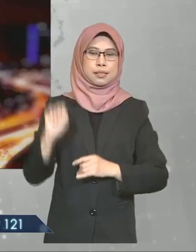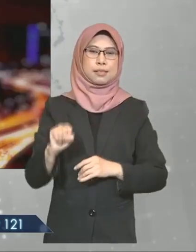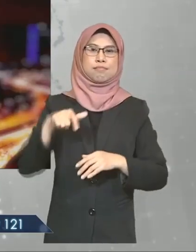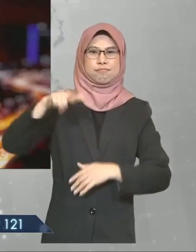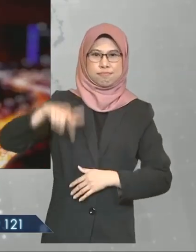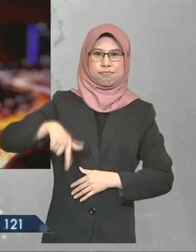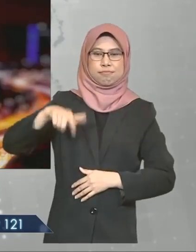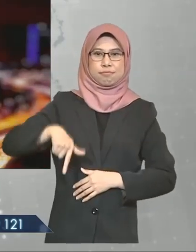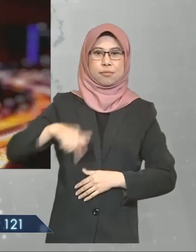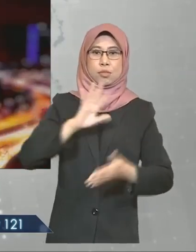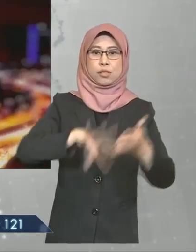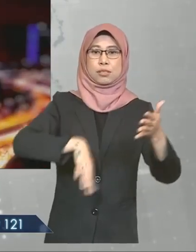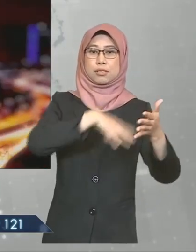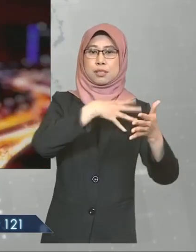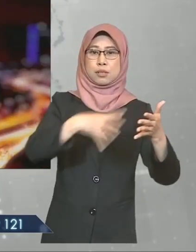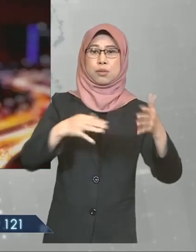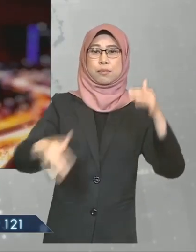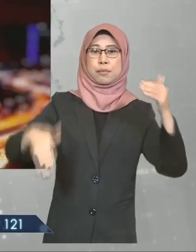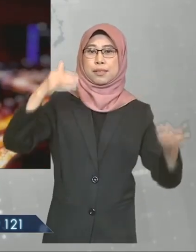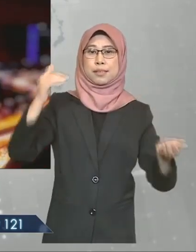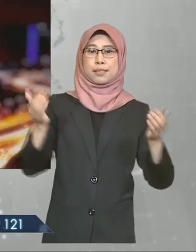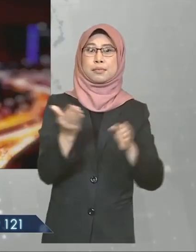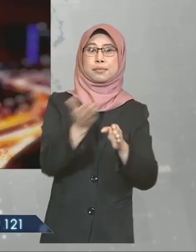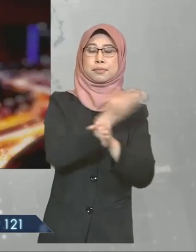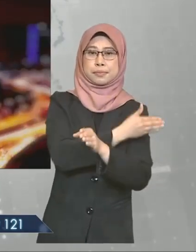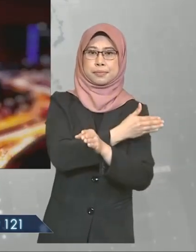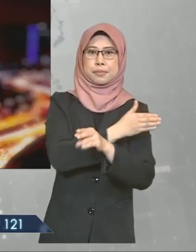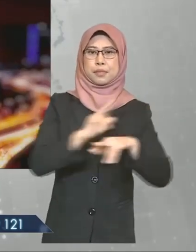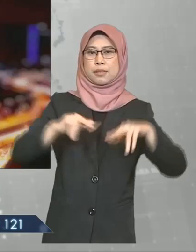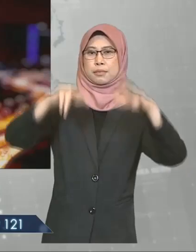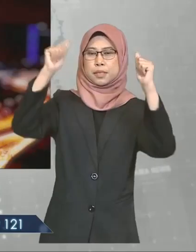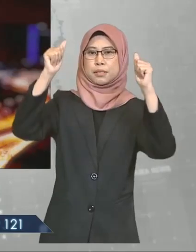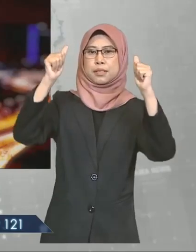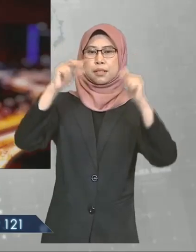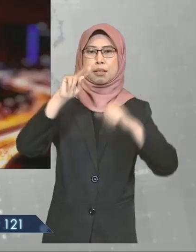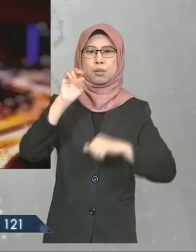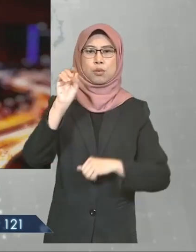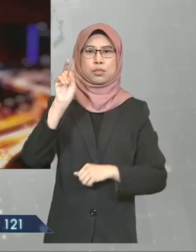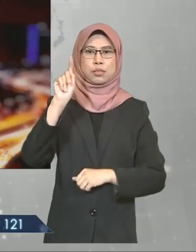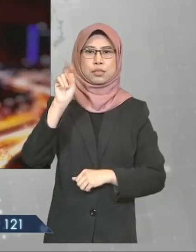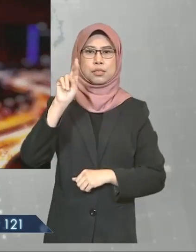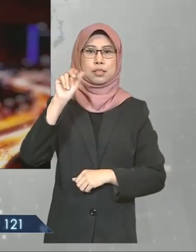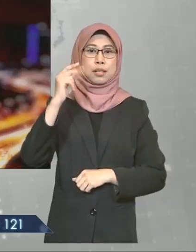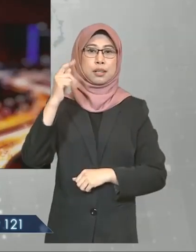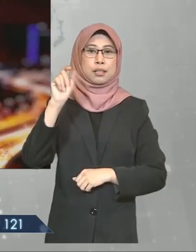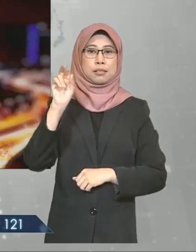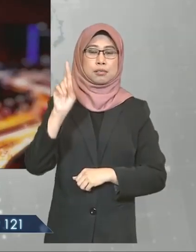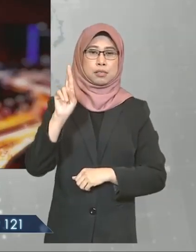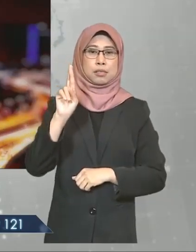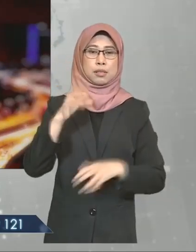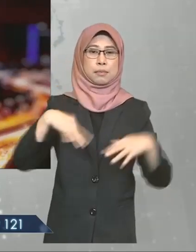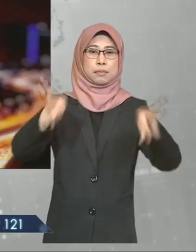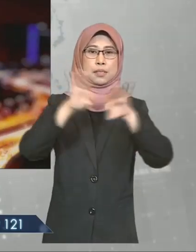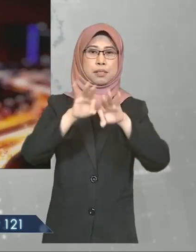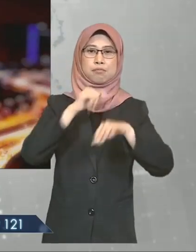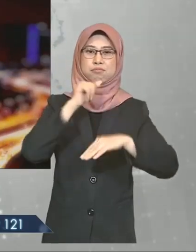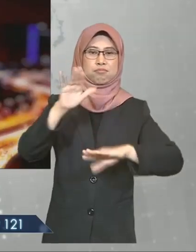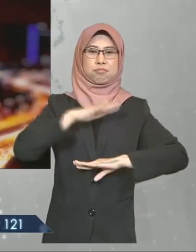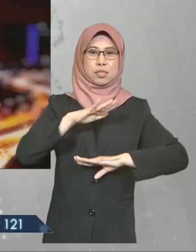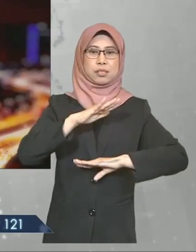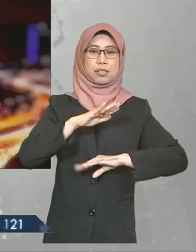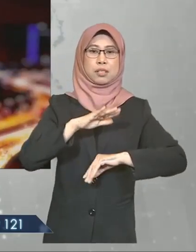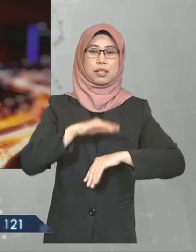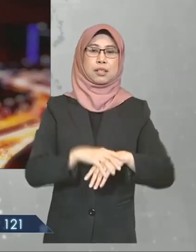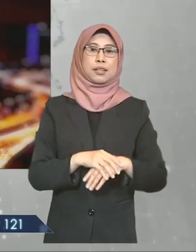kelewatan berbanding jadwal sebenar deketan prestasi Corvette utama yang tidak memuaskan bener sih jutaan